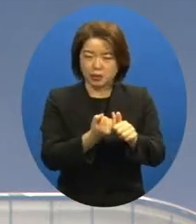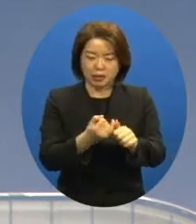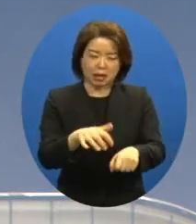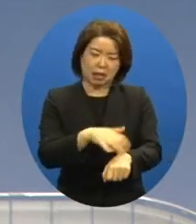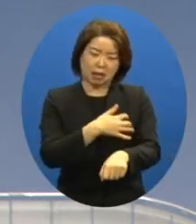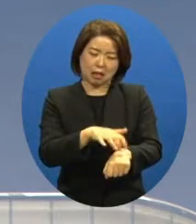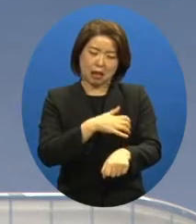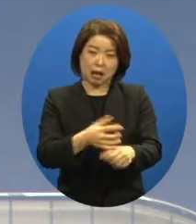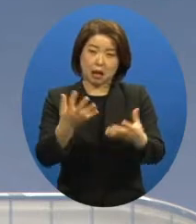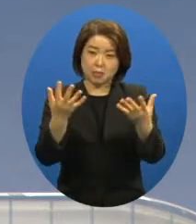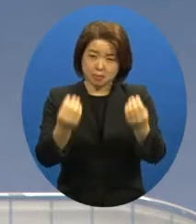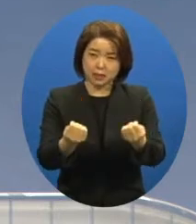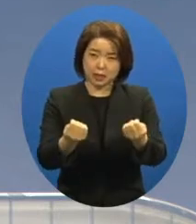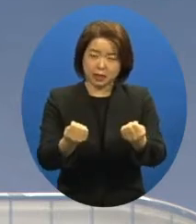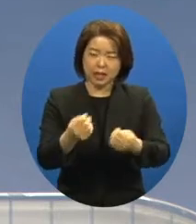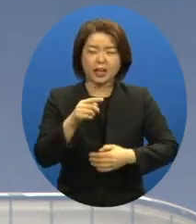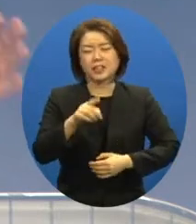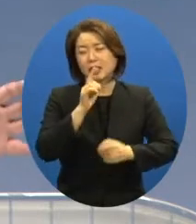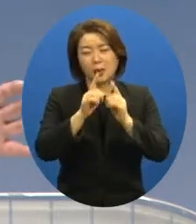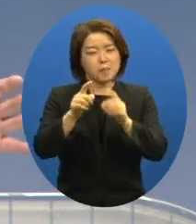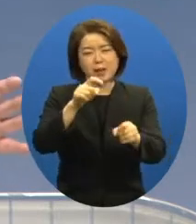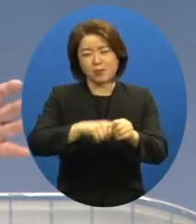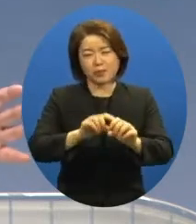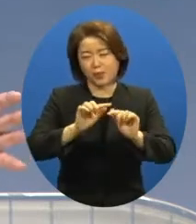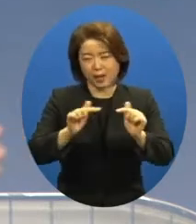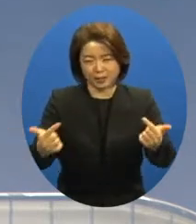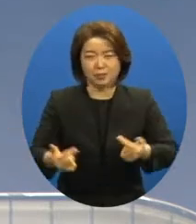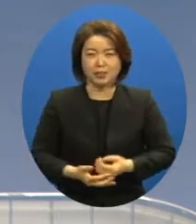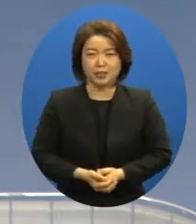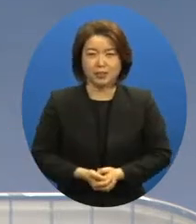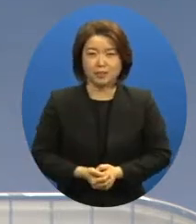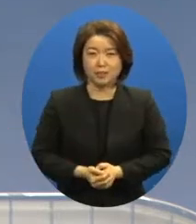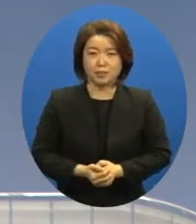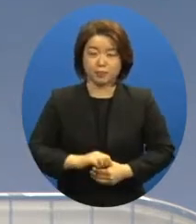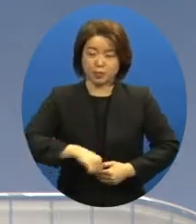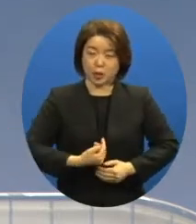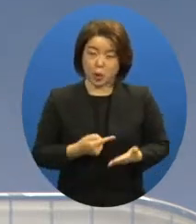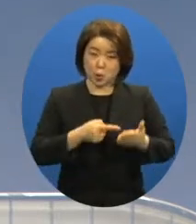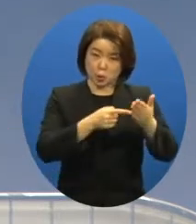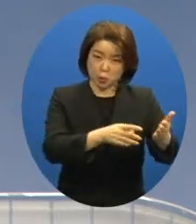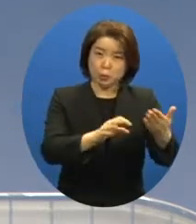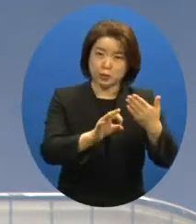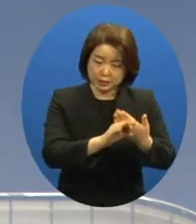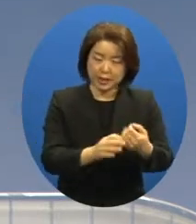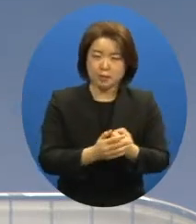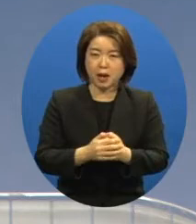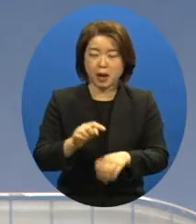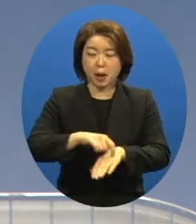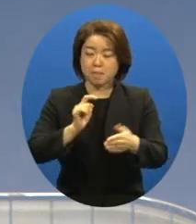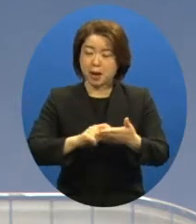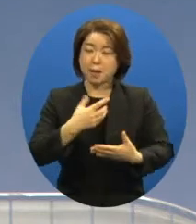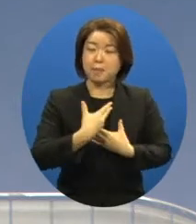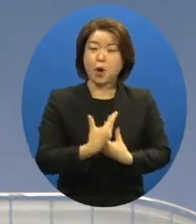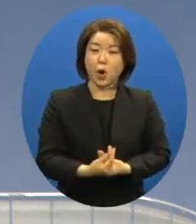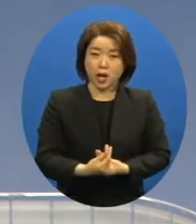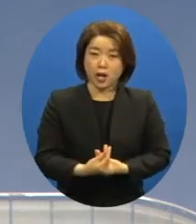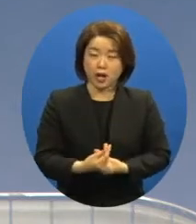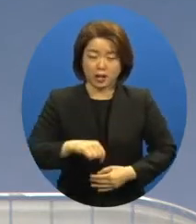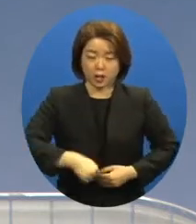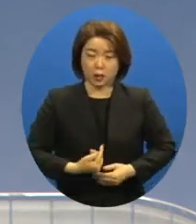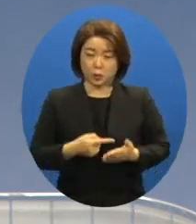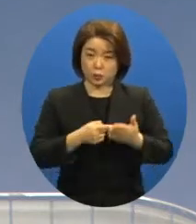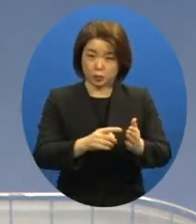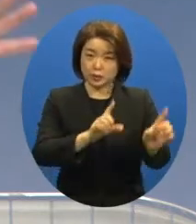귀찮은 일이 많다. 그런 말씀을 하고 있는 게 아닙니다. 독신으로 살면 마음이 편안하다.